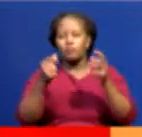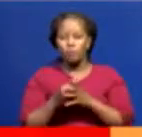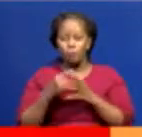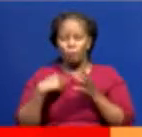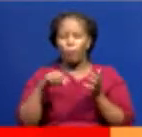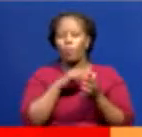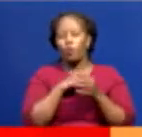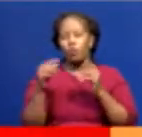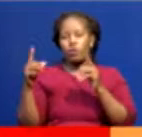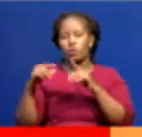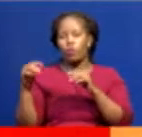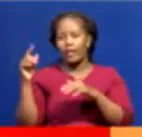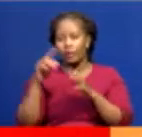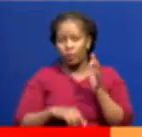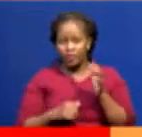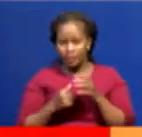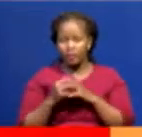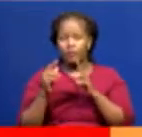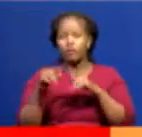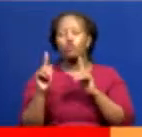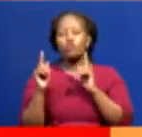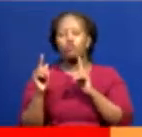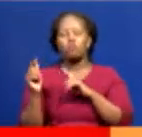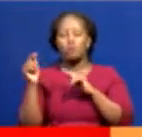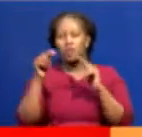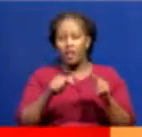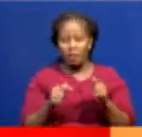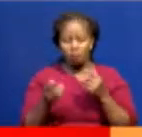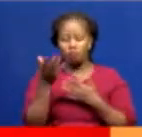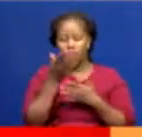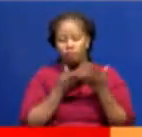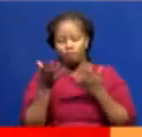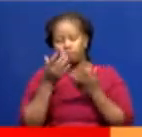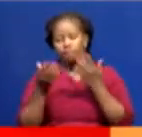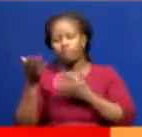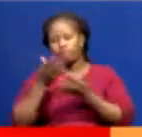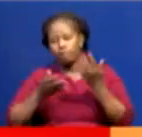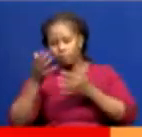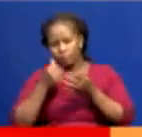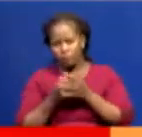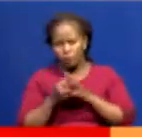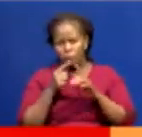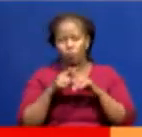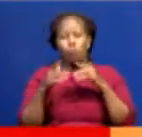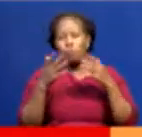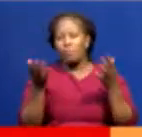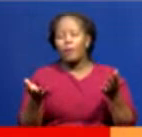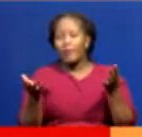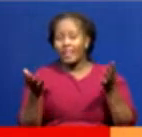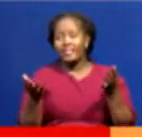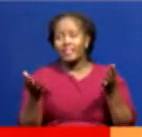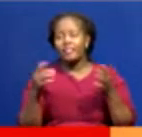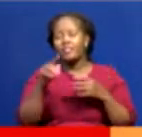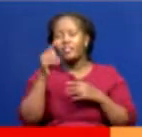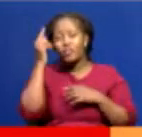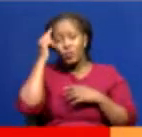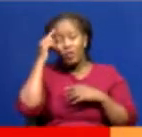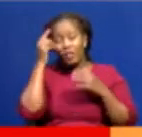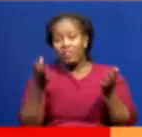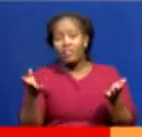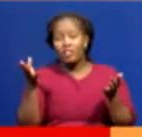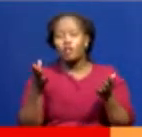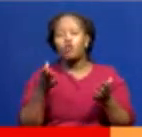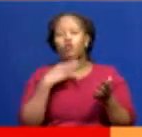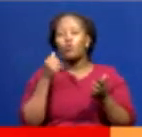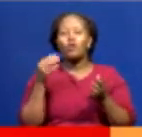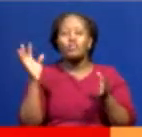njoni tukae chini mutueleze yale ambaye tunataka kufanya, lakini musije kutuambia kwamba mnataka kuingia